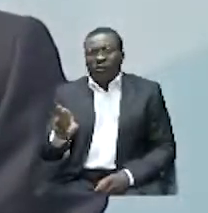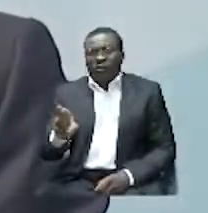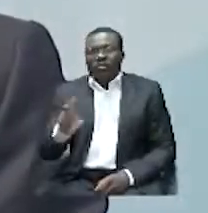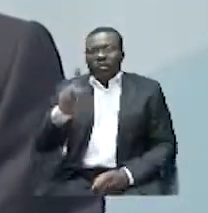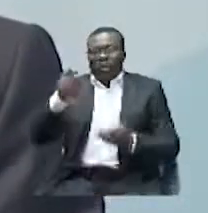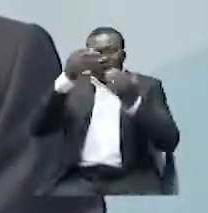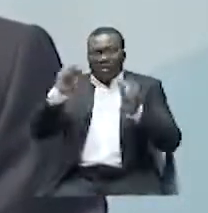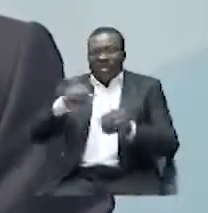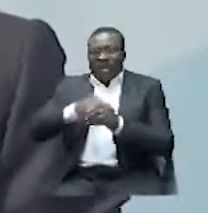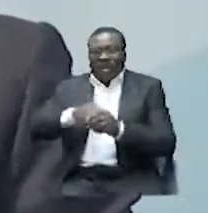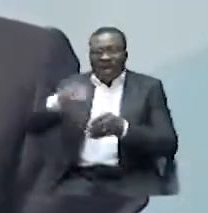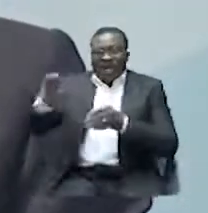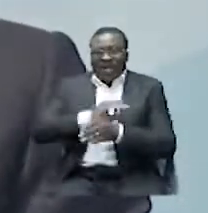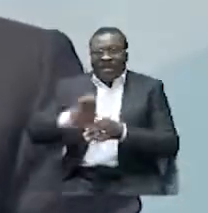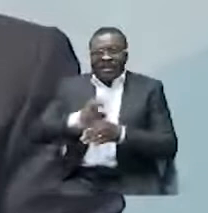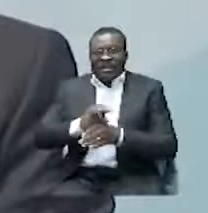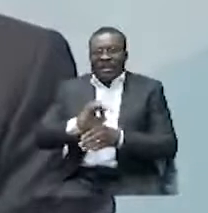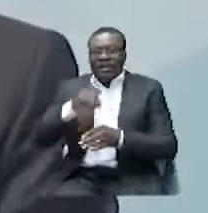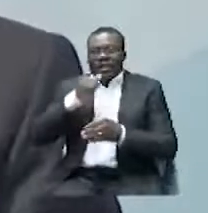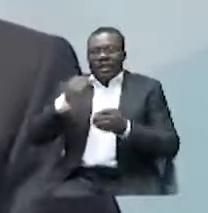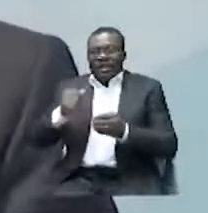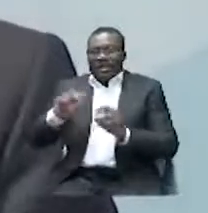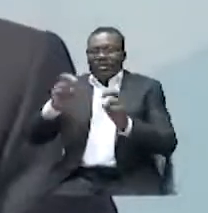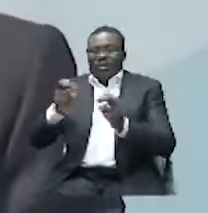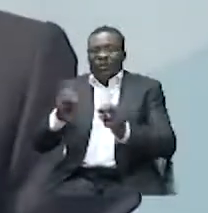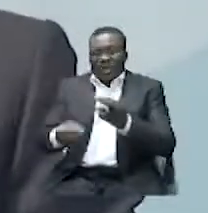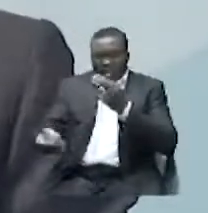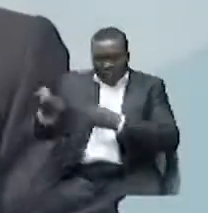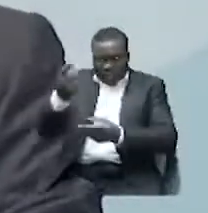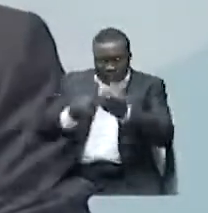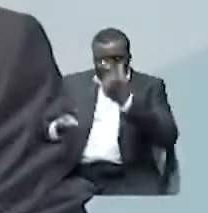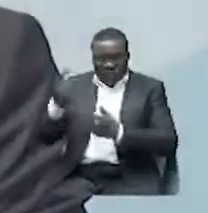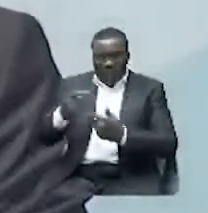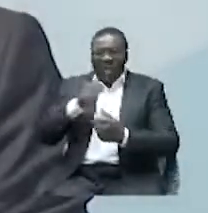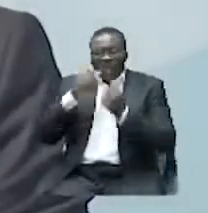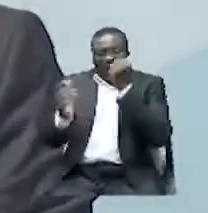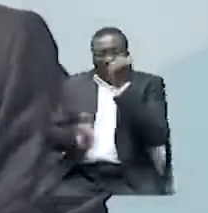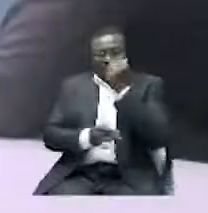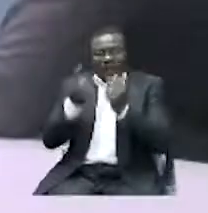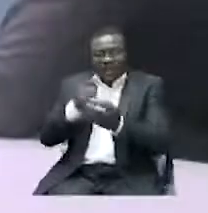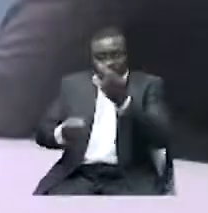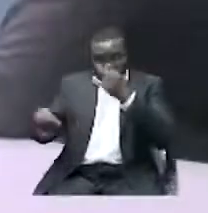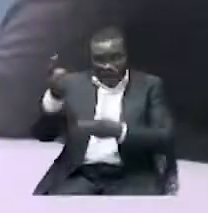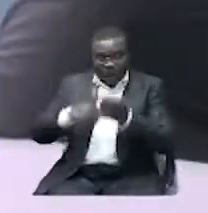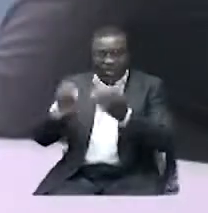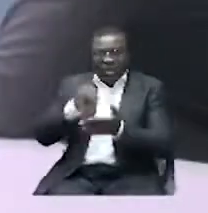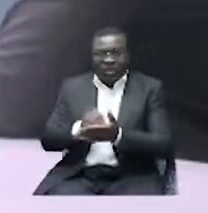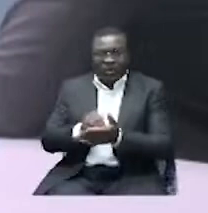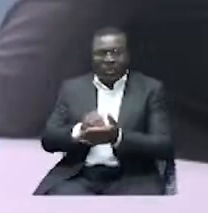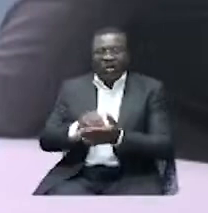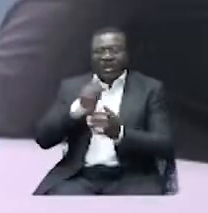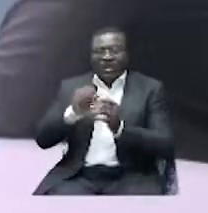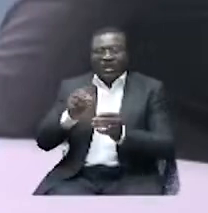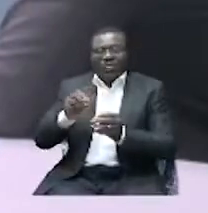un président en exercice qui n'est pas sujet à un renouvellement, qui n'est pas tenté par un renouvellement, qui n'a pas le démon du renouvellement de son